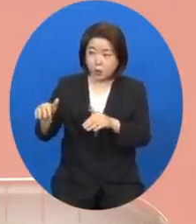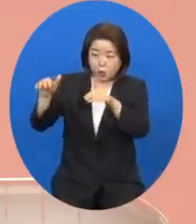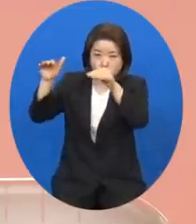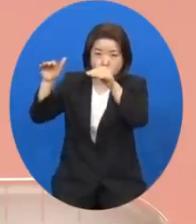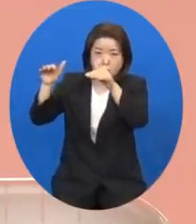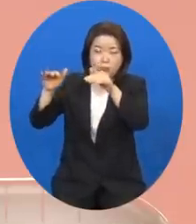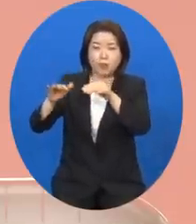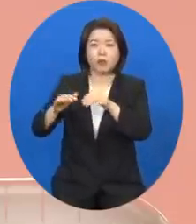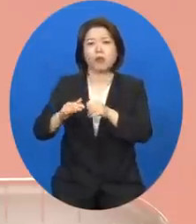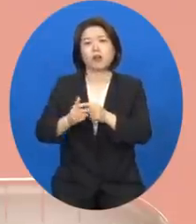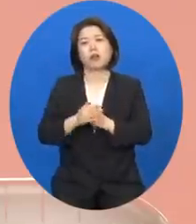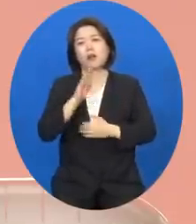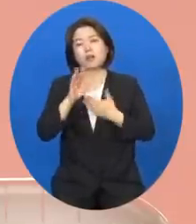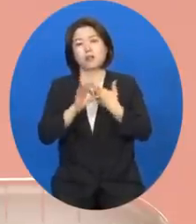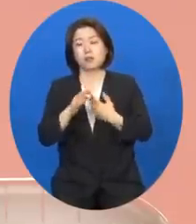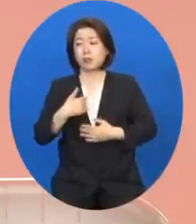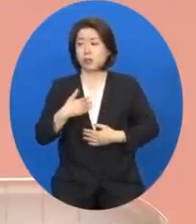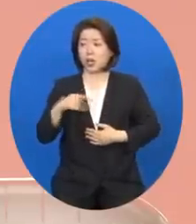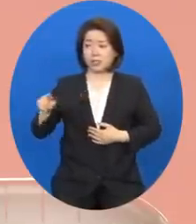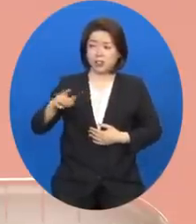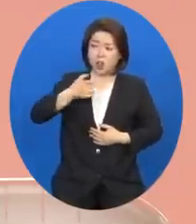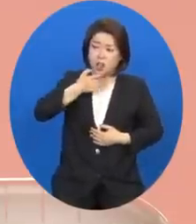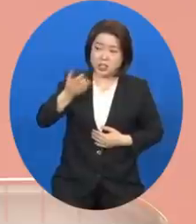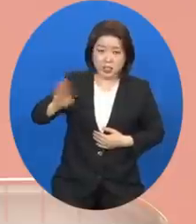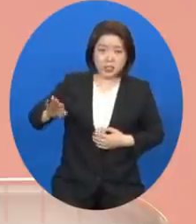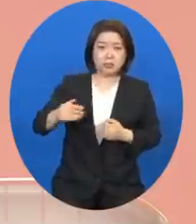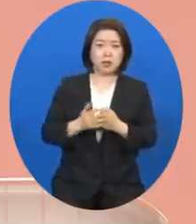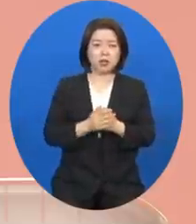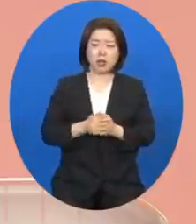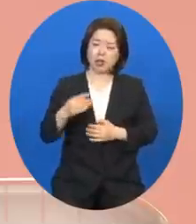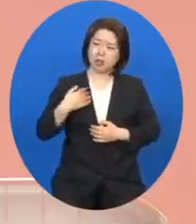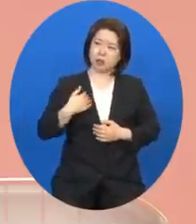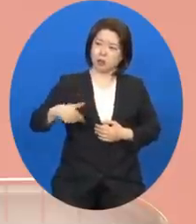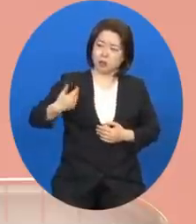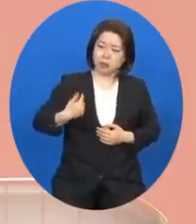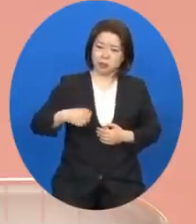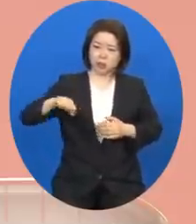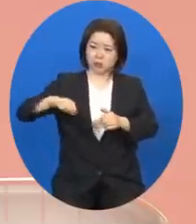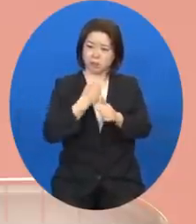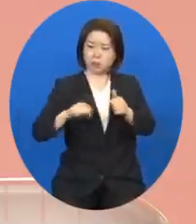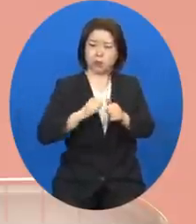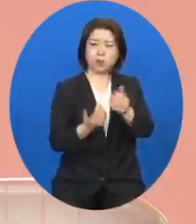그러면 자기도 이상하게 폭력이 행사가 되는 거예요.